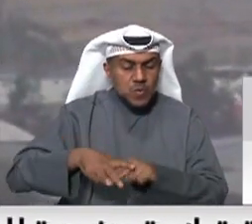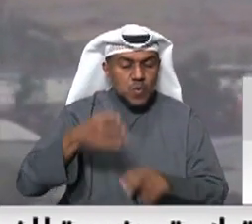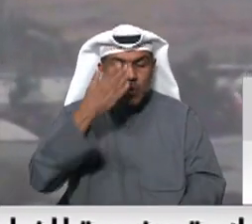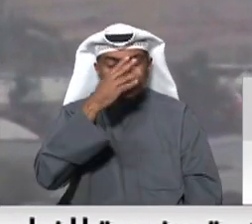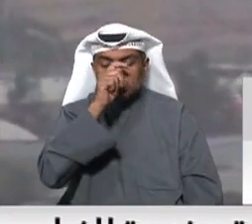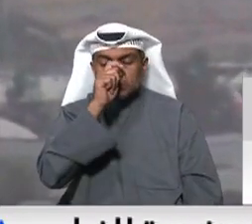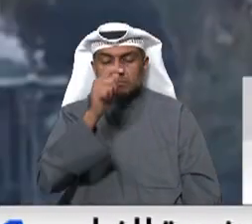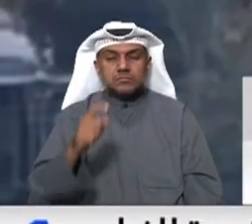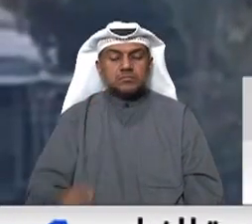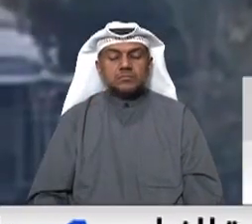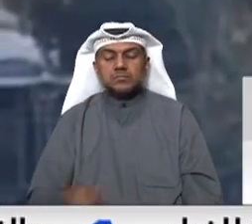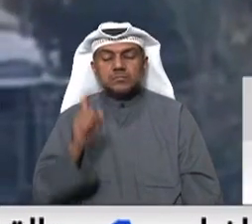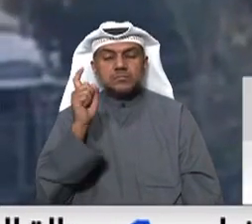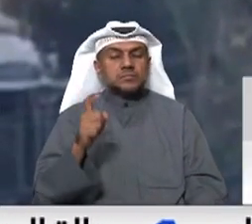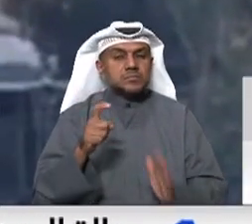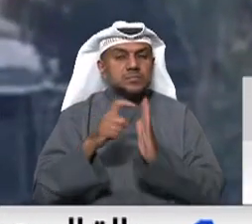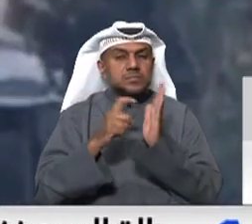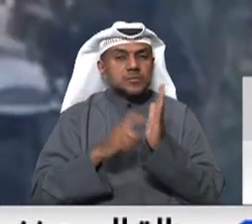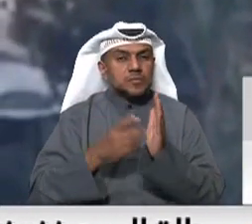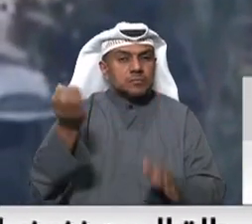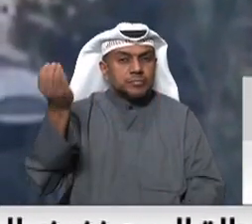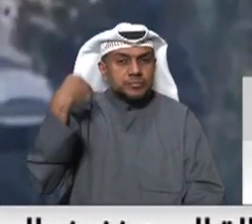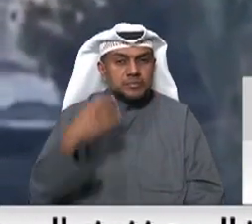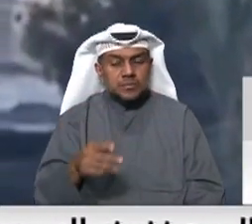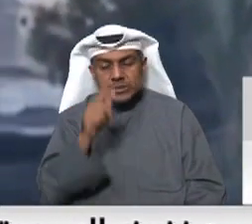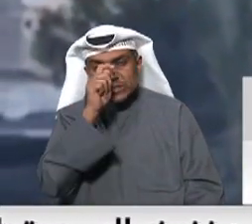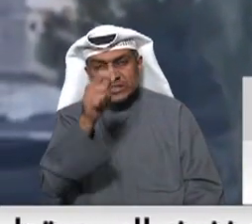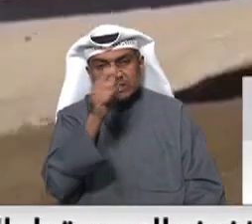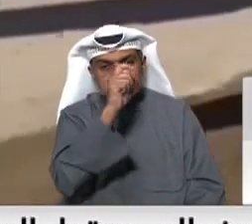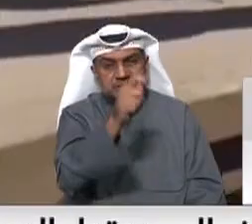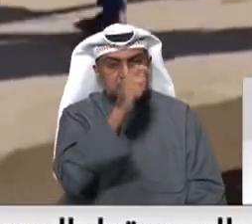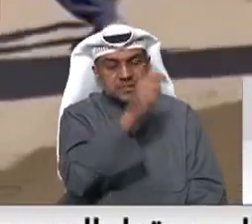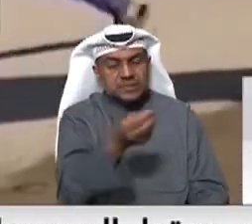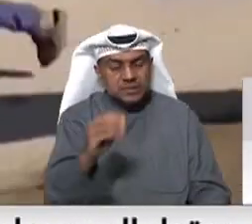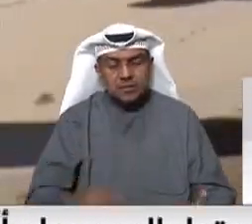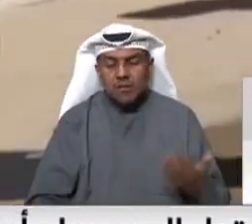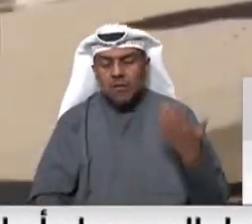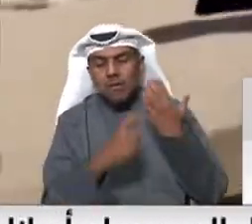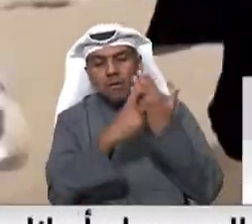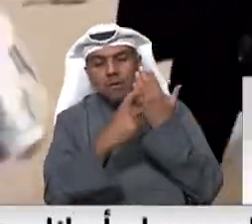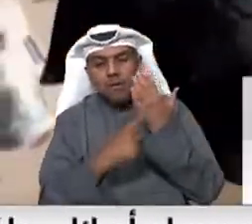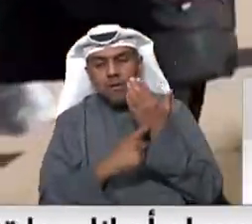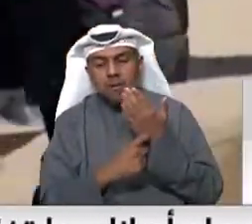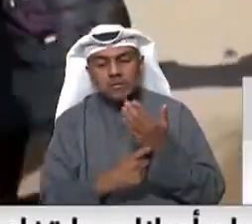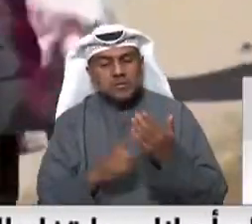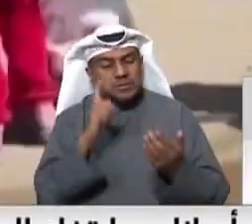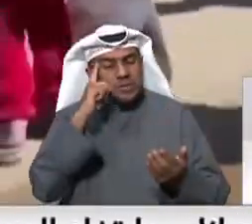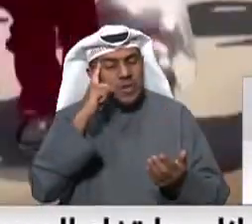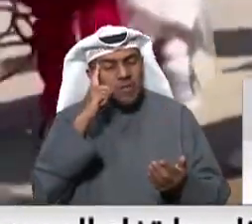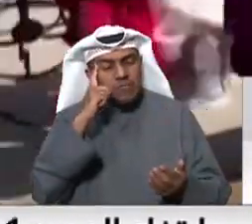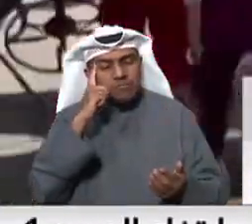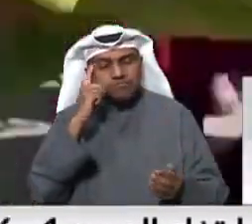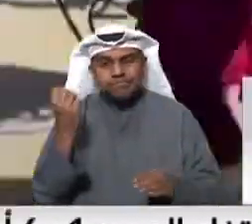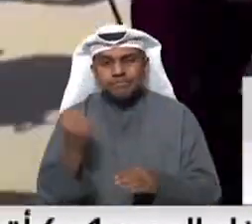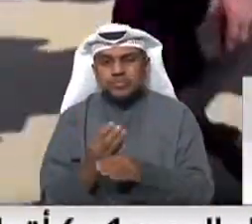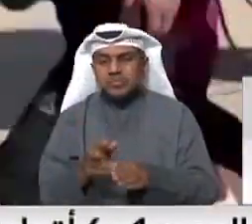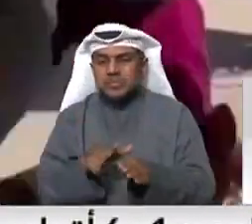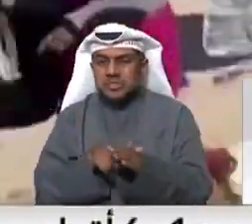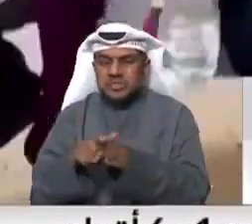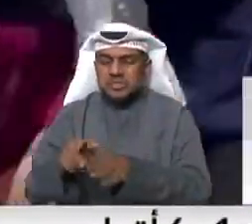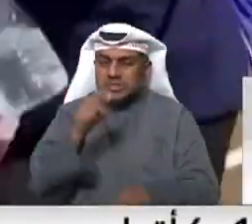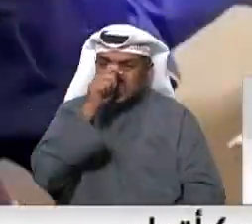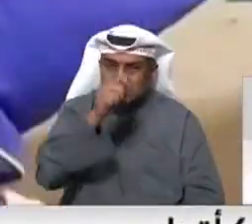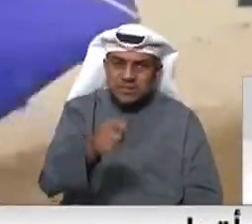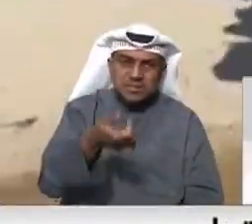بكافه القوانين والاعراف والمحاكم الدوليه عرض الحائط المرصد الاورو متوسطي لحقوق الانسان وثق استمرار جيش